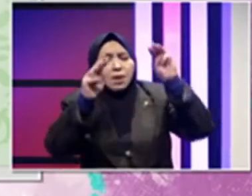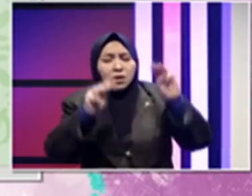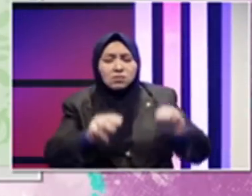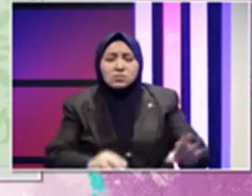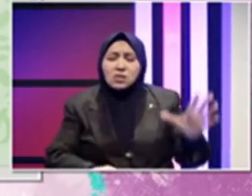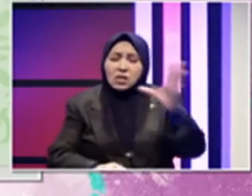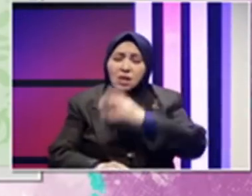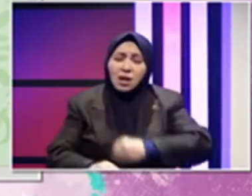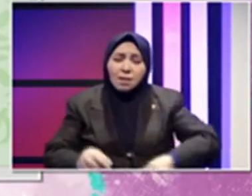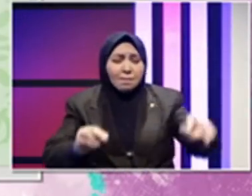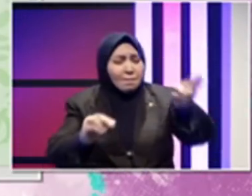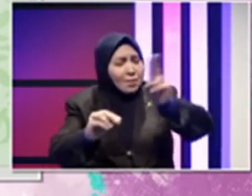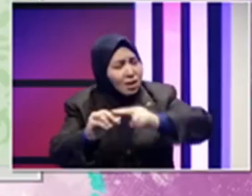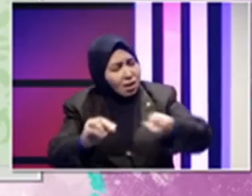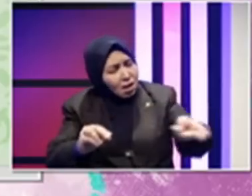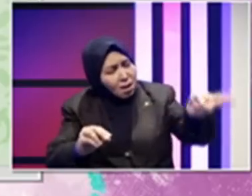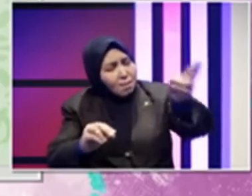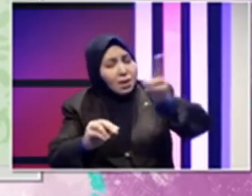ويزيدهم